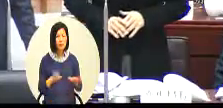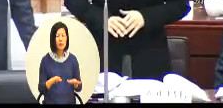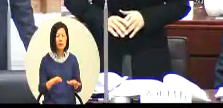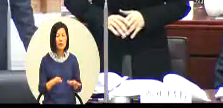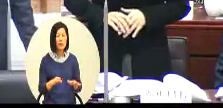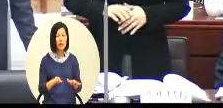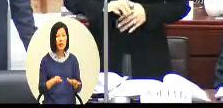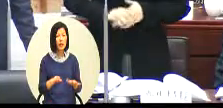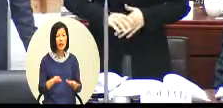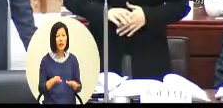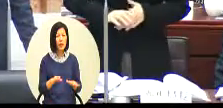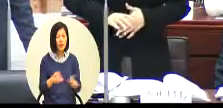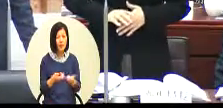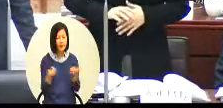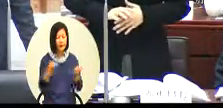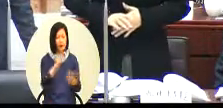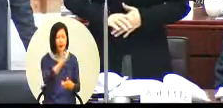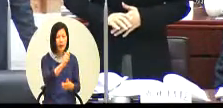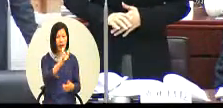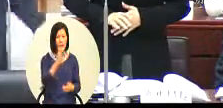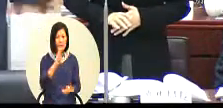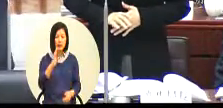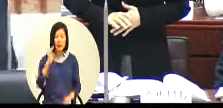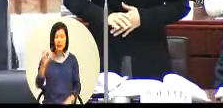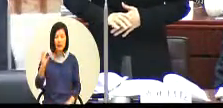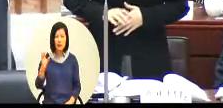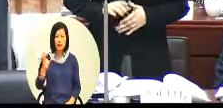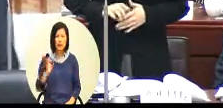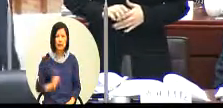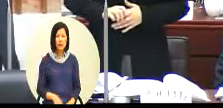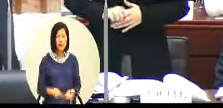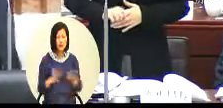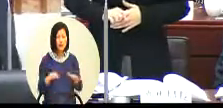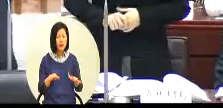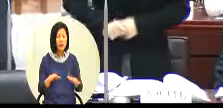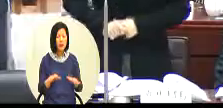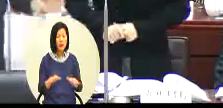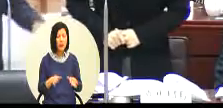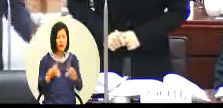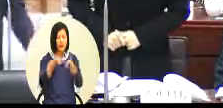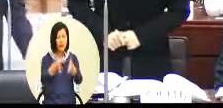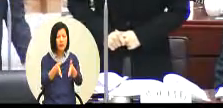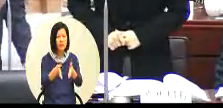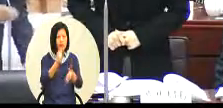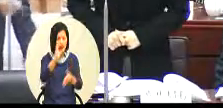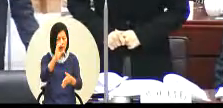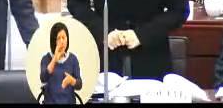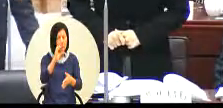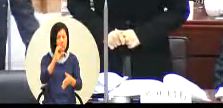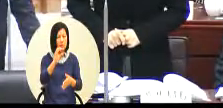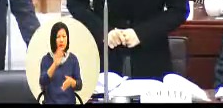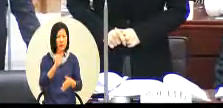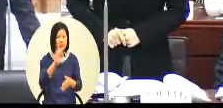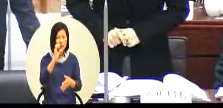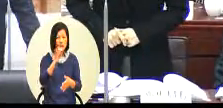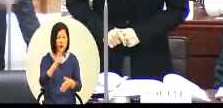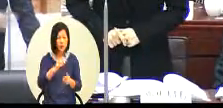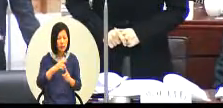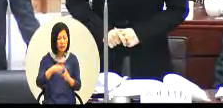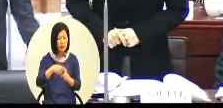站有分 A 跟 B 跟 C。 我现在跟你主体讨论的就是 C 才是今天